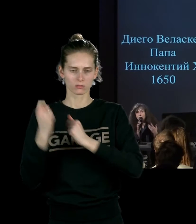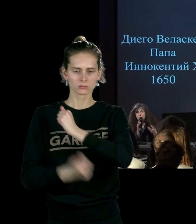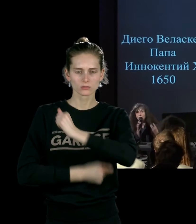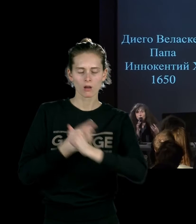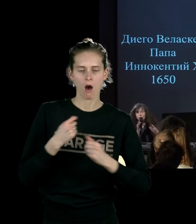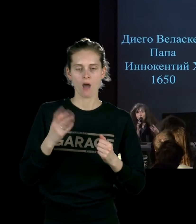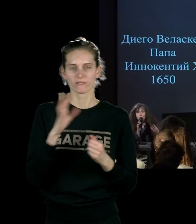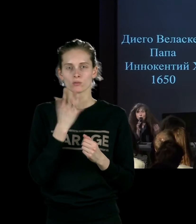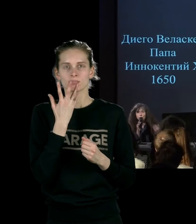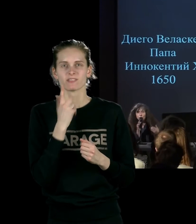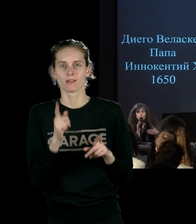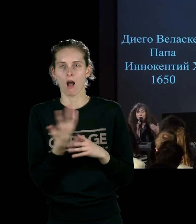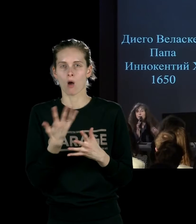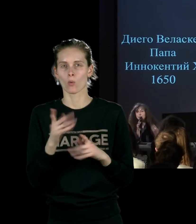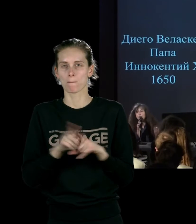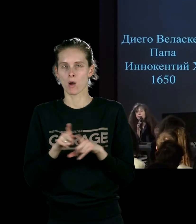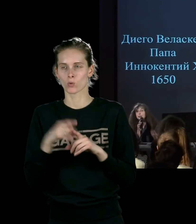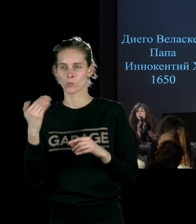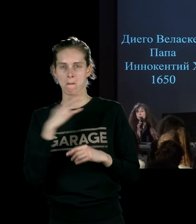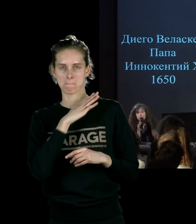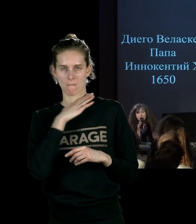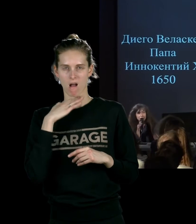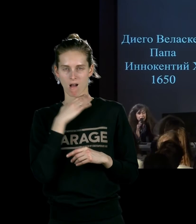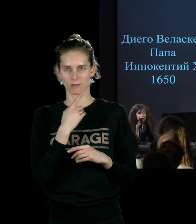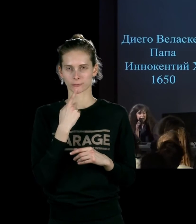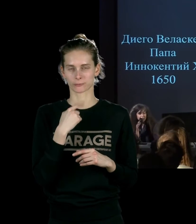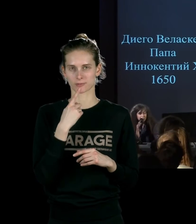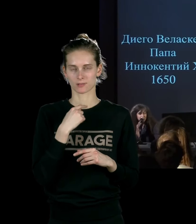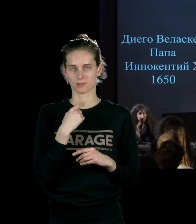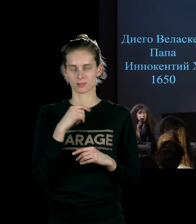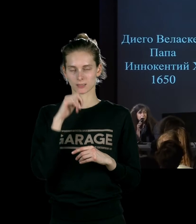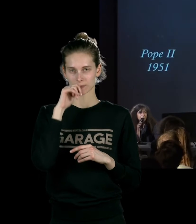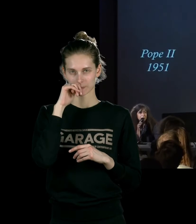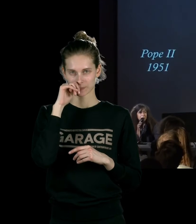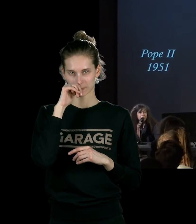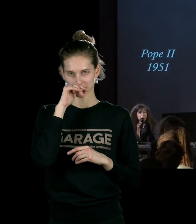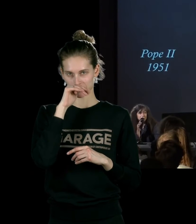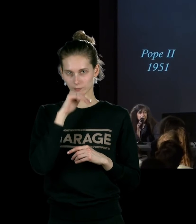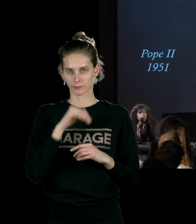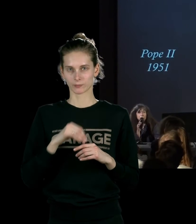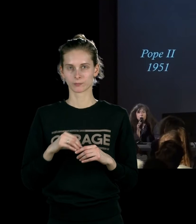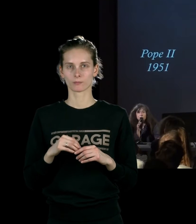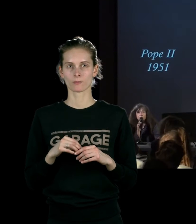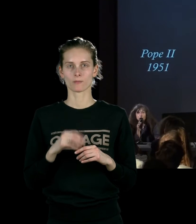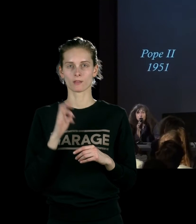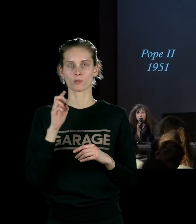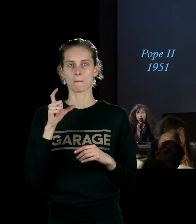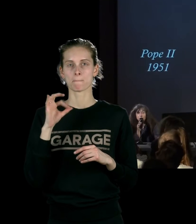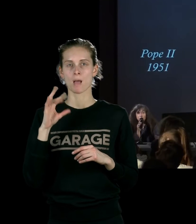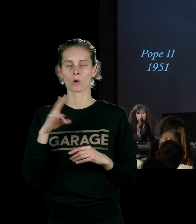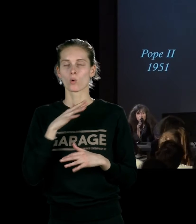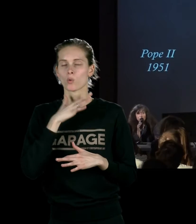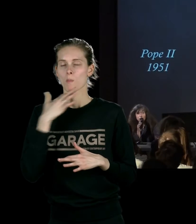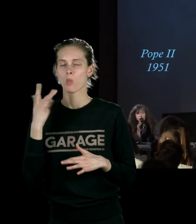мяса, напоминают вот ту самую плоть, которая вытеснена из этого портрета. И, собственно, к этому портрету Бэкон будет